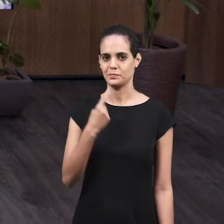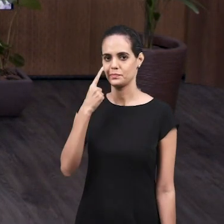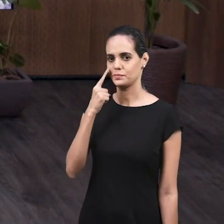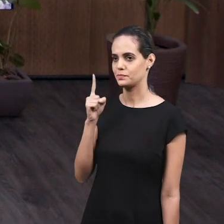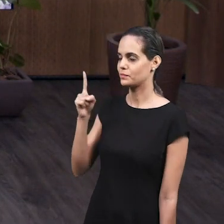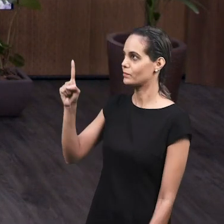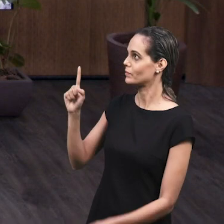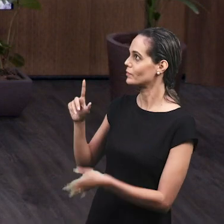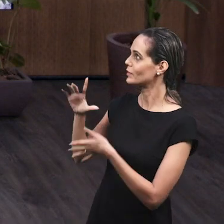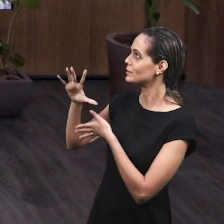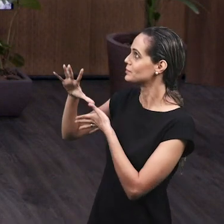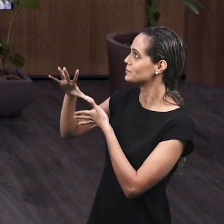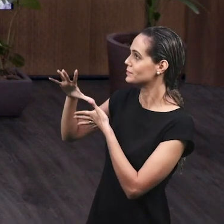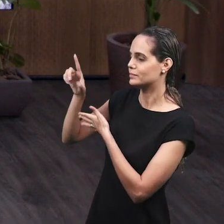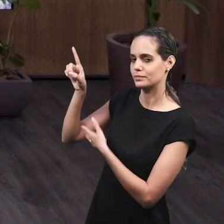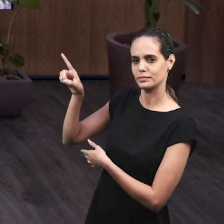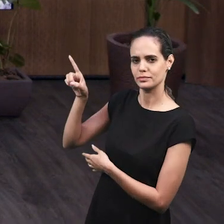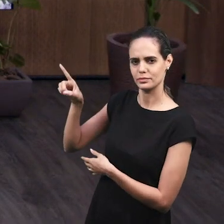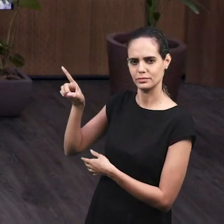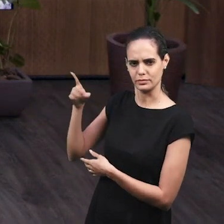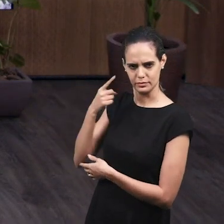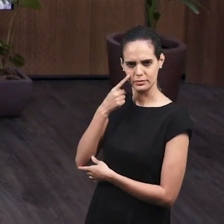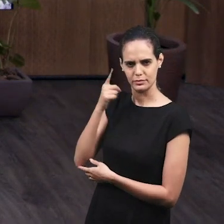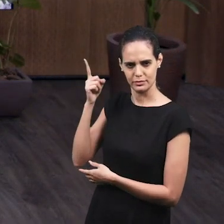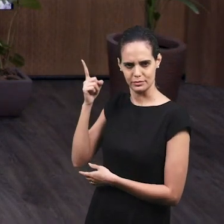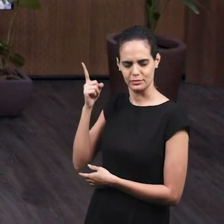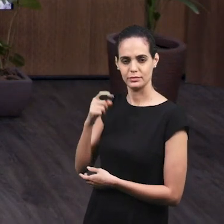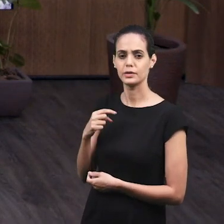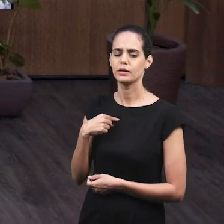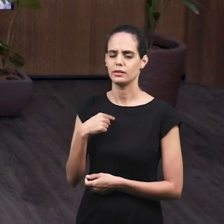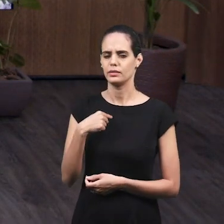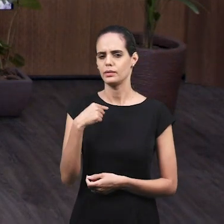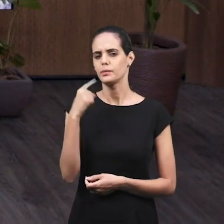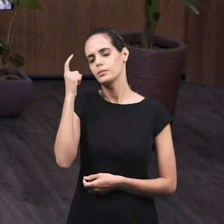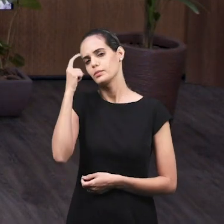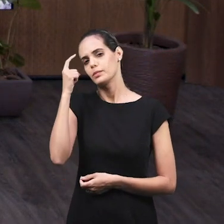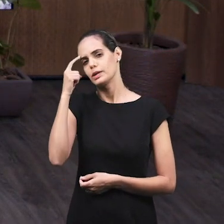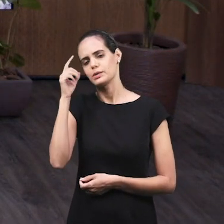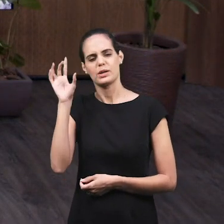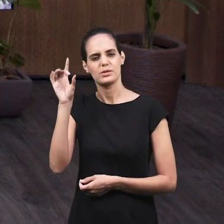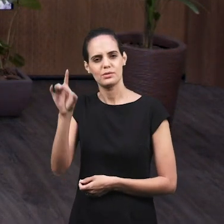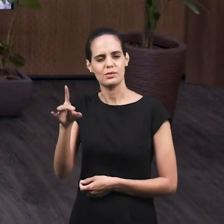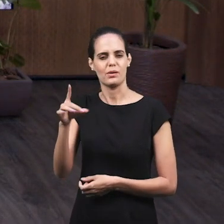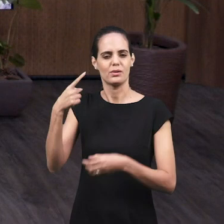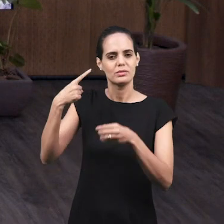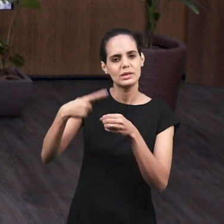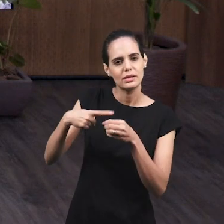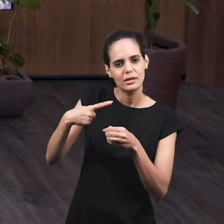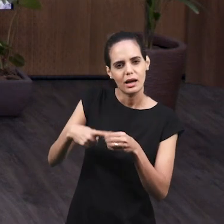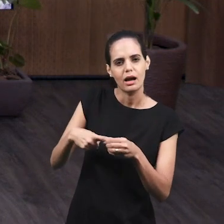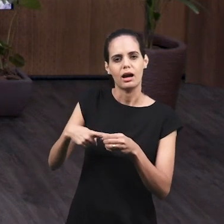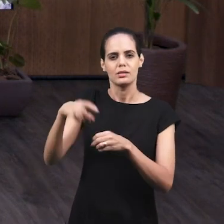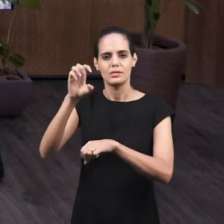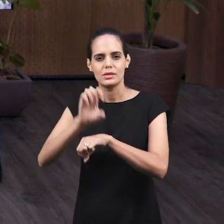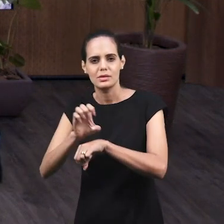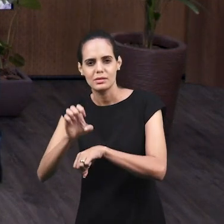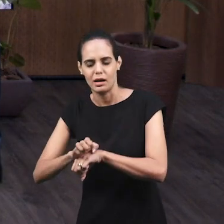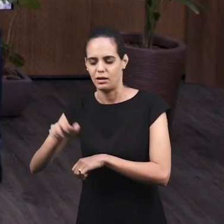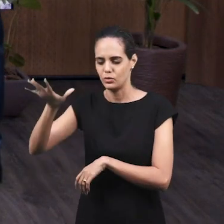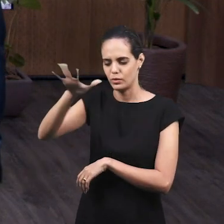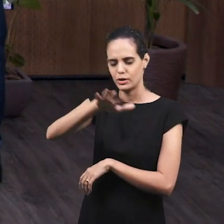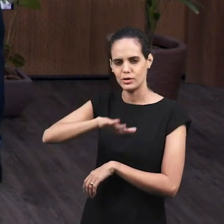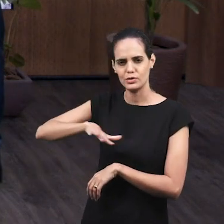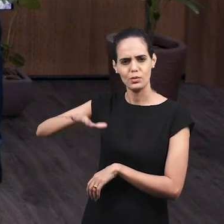salut. Nous voyons ici ce plan. Le plan présente, je vois Daniel, beaucoup plus que des villes,